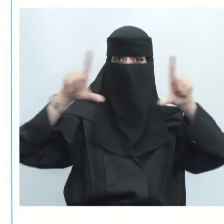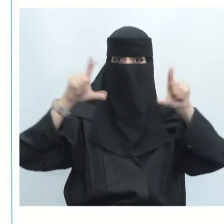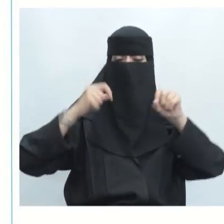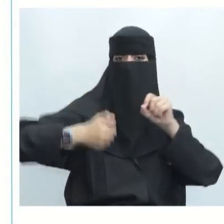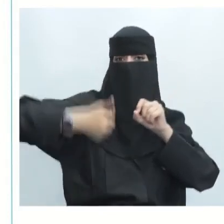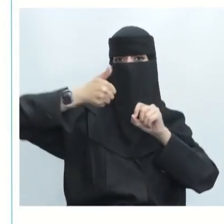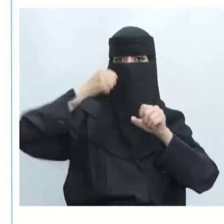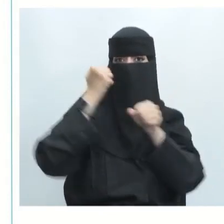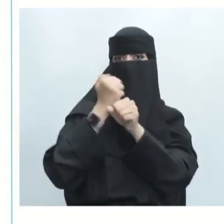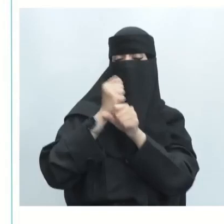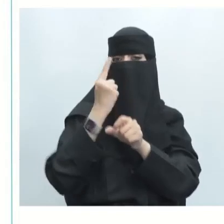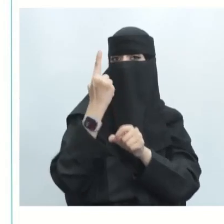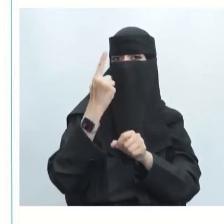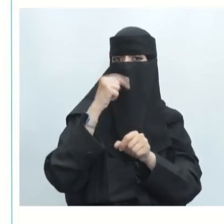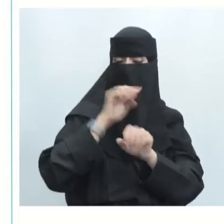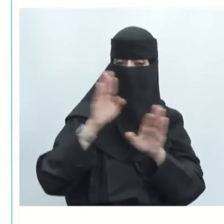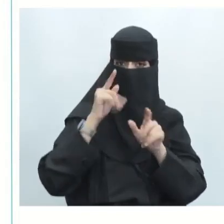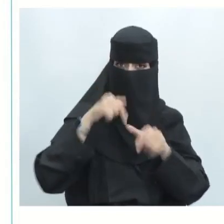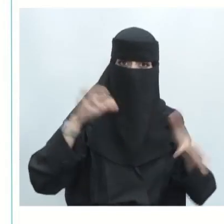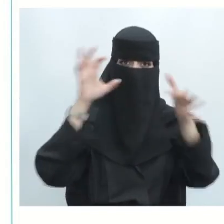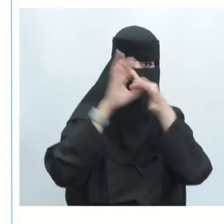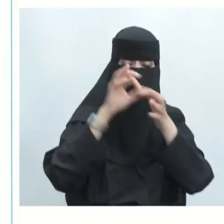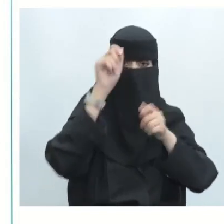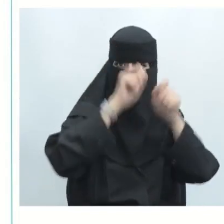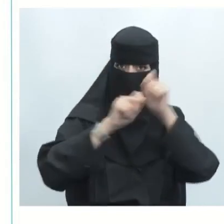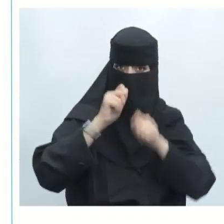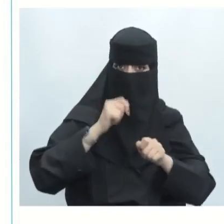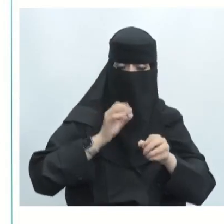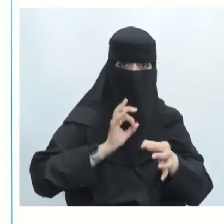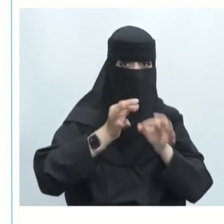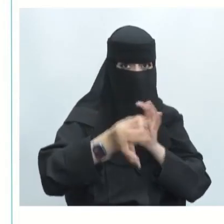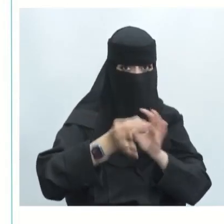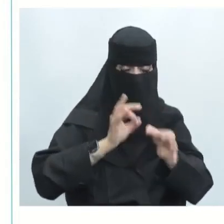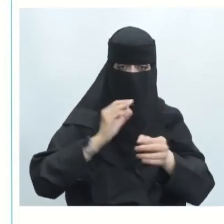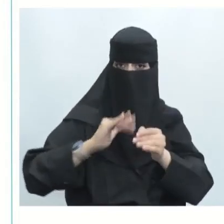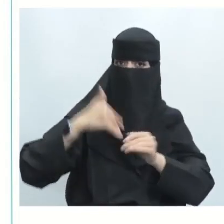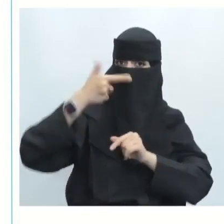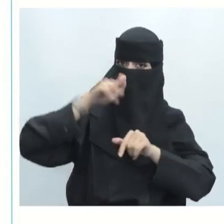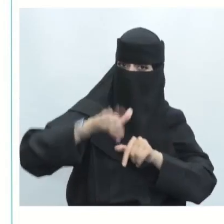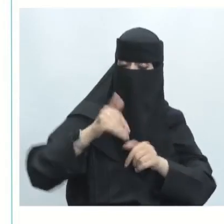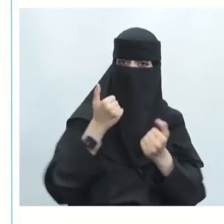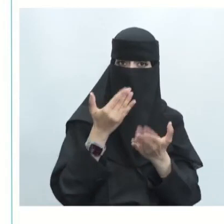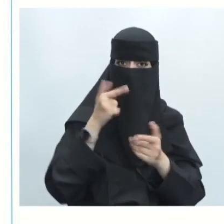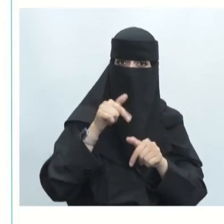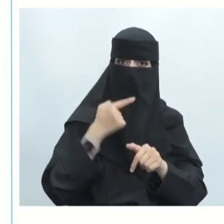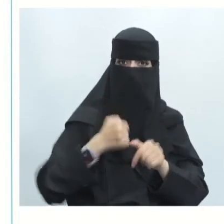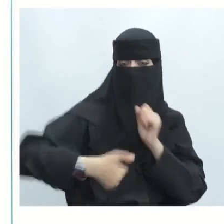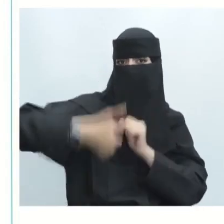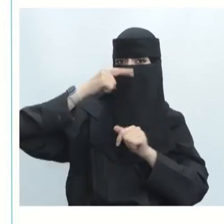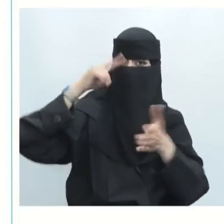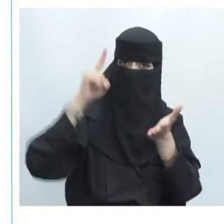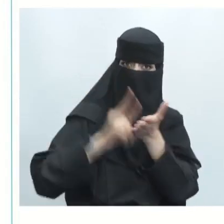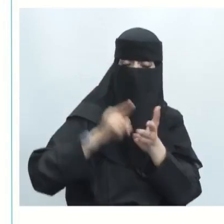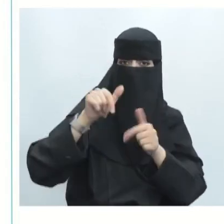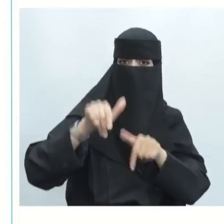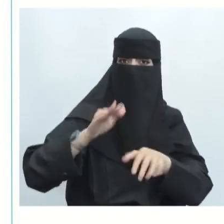نجاح العمل اذا نجاح العمل مرتبط في عمليه التنسيق وبالتالي اذا ما اردنا النجاح لابد ان